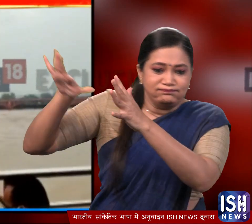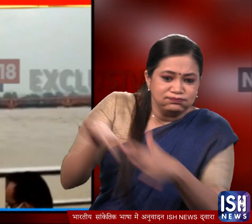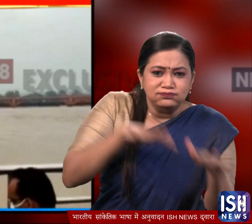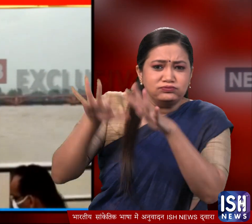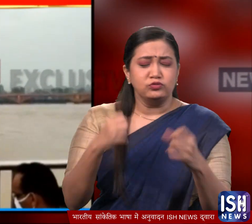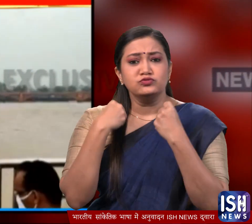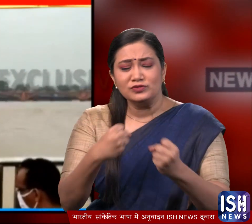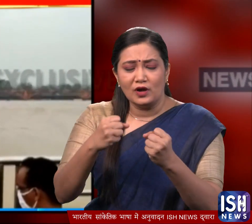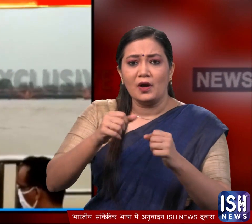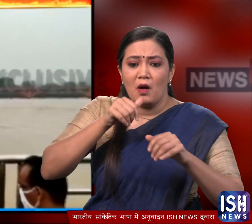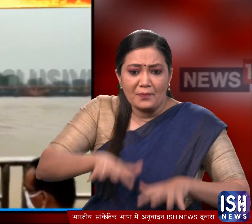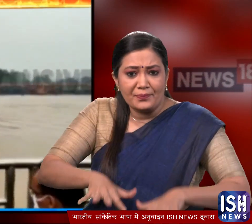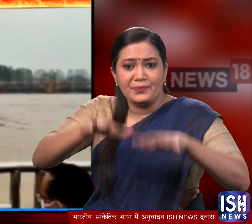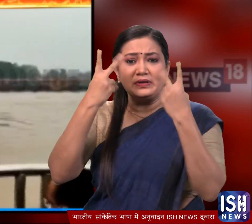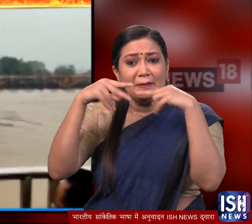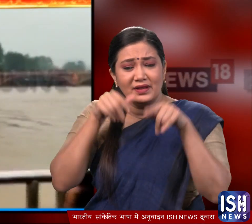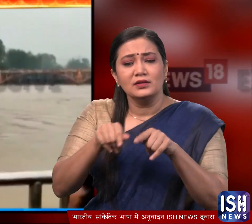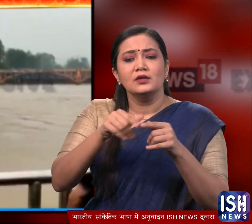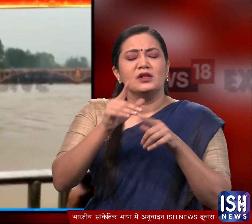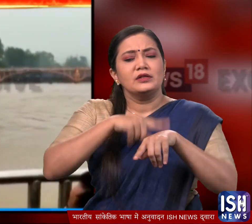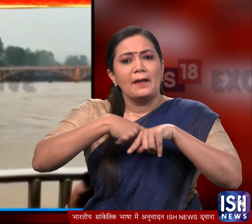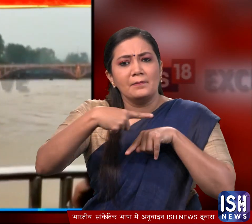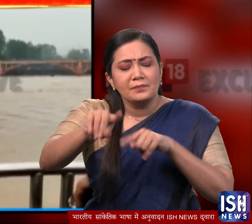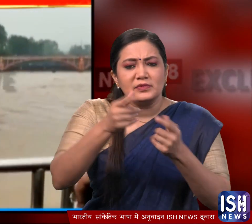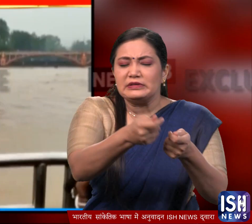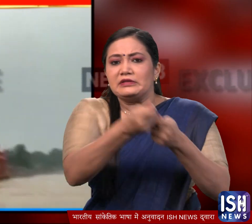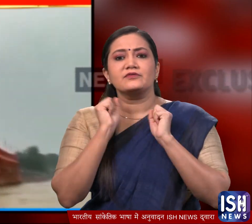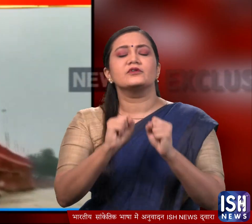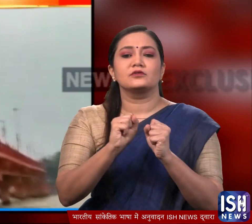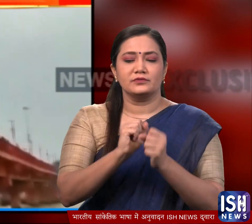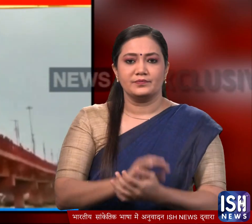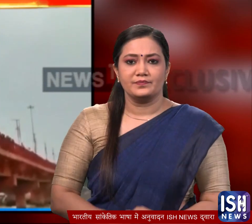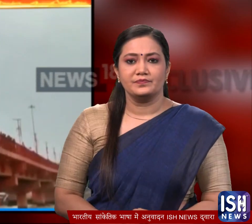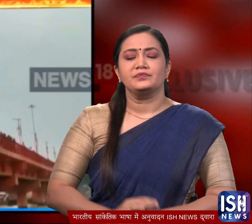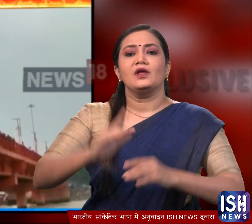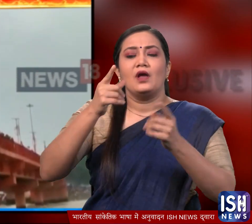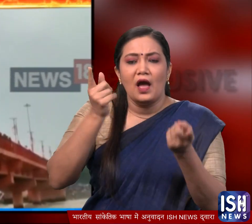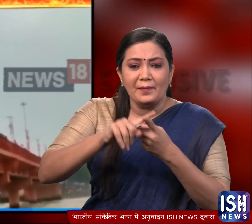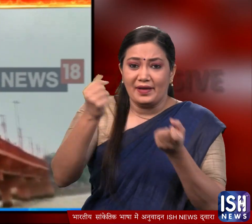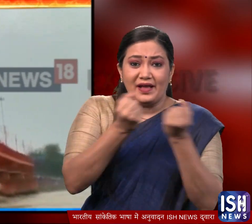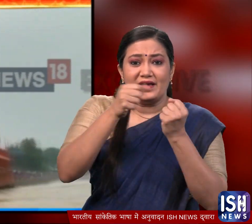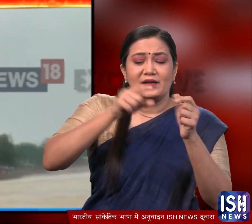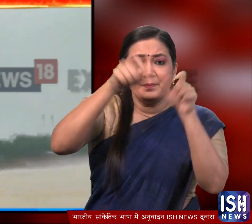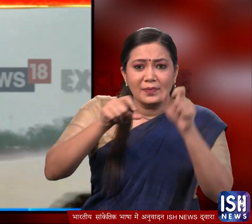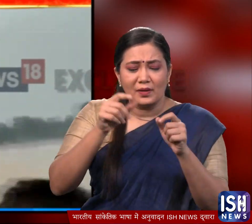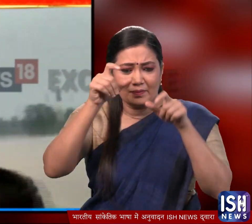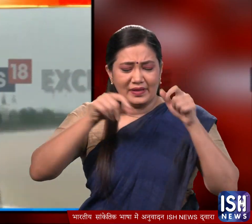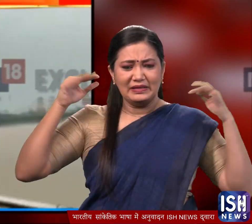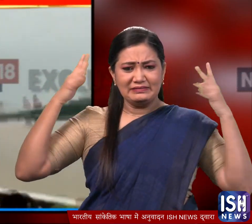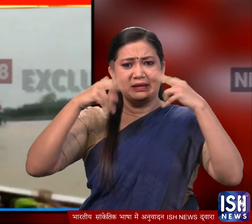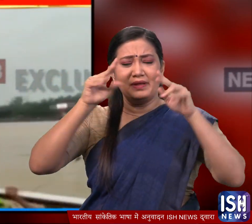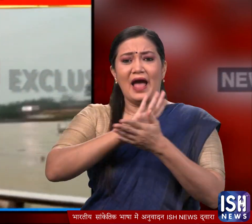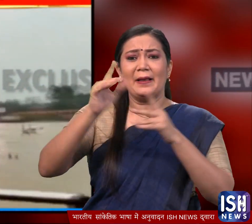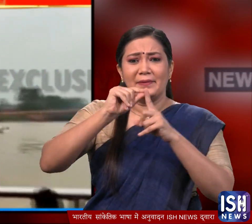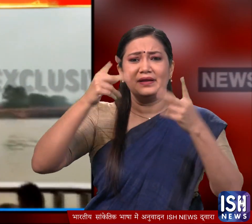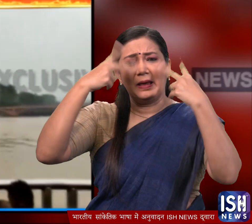का जलस्तर ज्यादा होने की वजह से काफी देर तक कार को नहीं निकाला जा सका। इस बीच नदी में फंसी कार के रेस्क्यू को देखने के लिए हर की पैड़ी